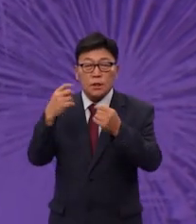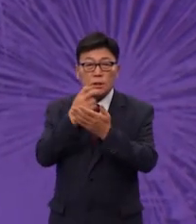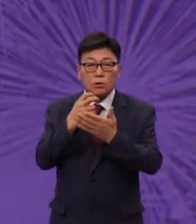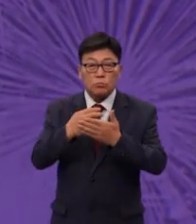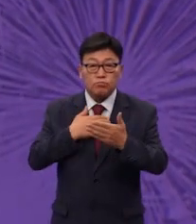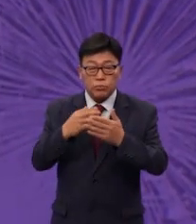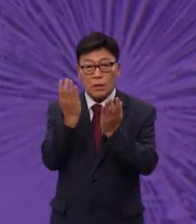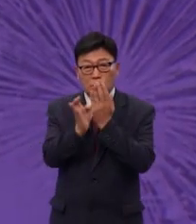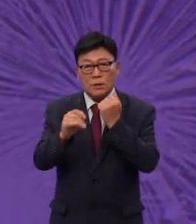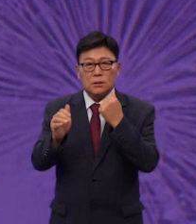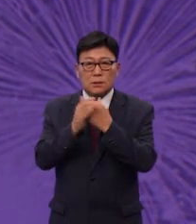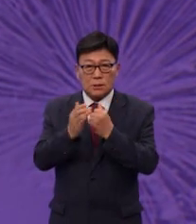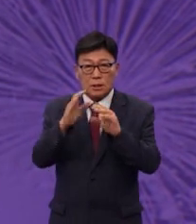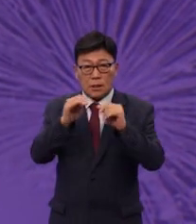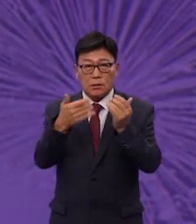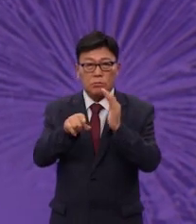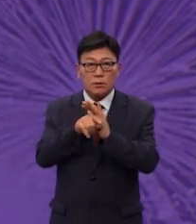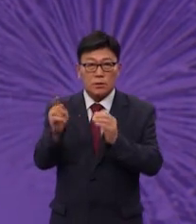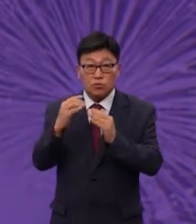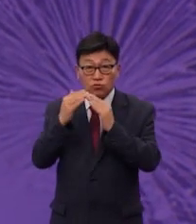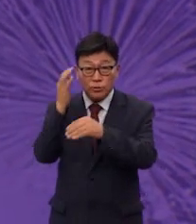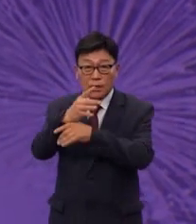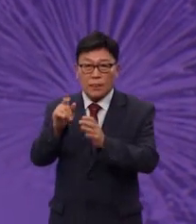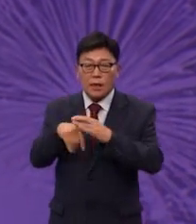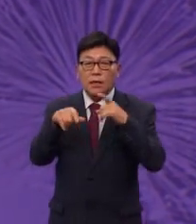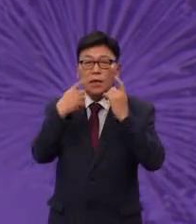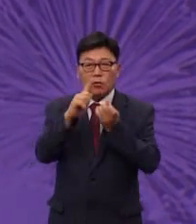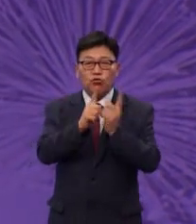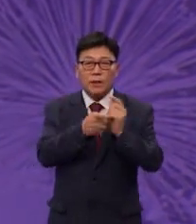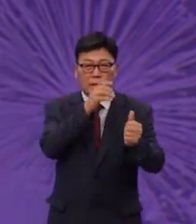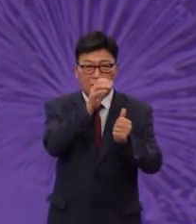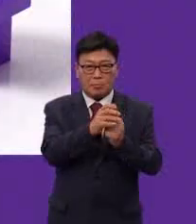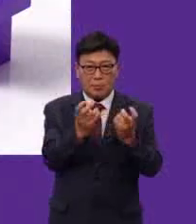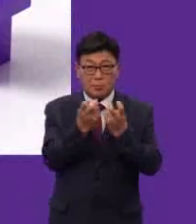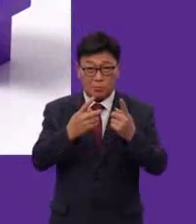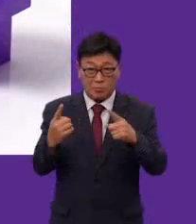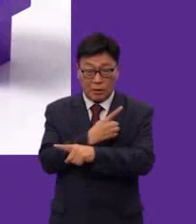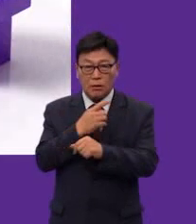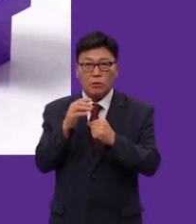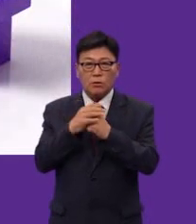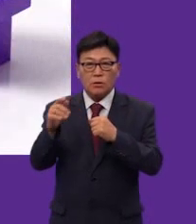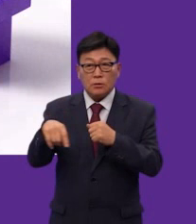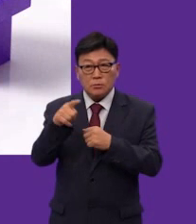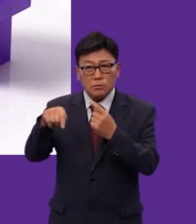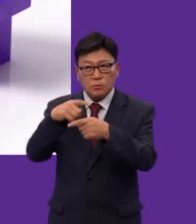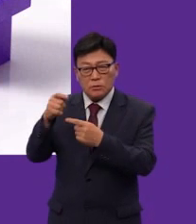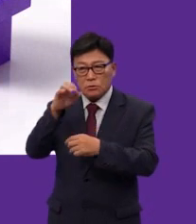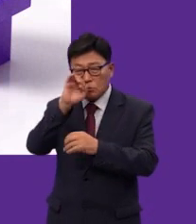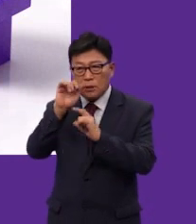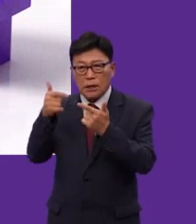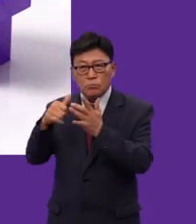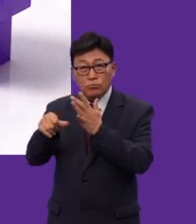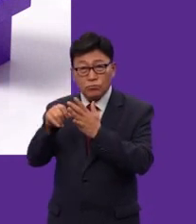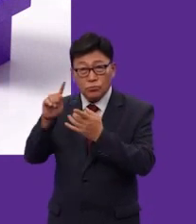제도적 불합리성을 개선하기 위해서 주택 매입을 민간 위탁 방식으로 전환시키고 거주 상태가 좋지 않은 매물을